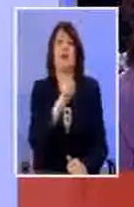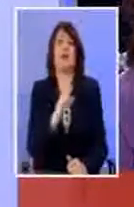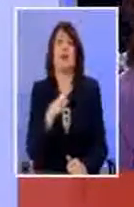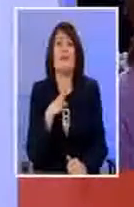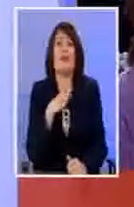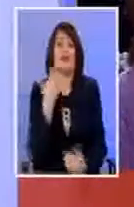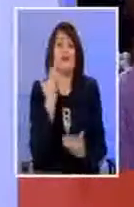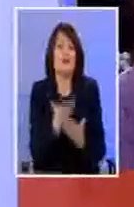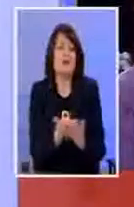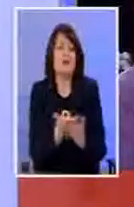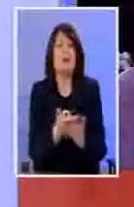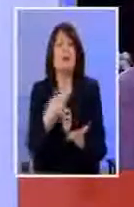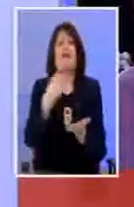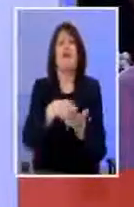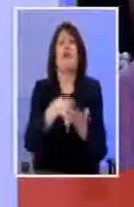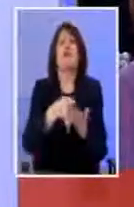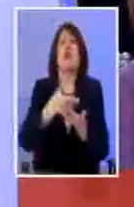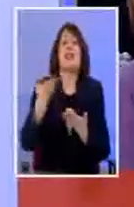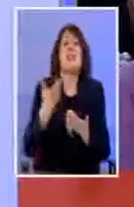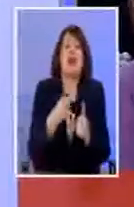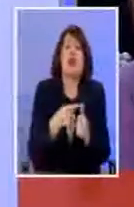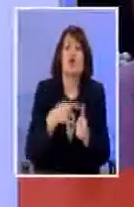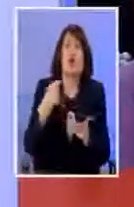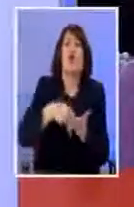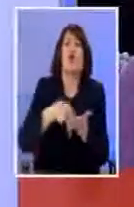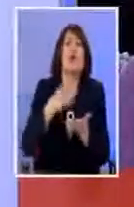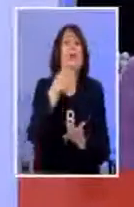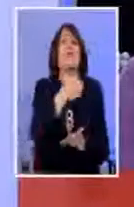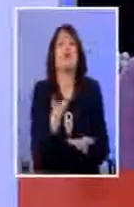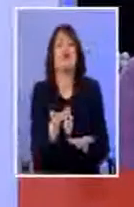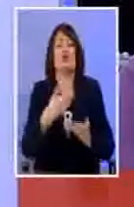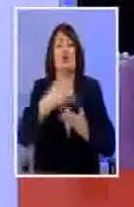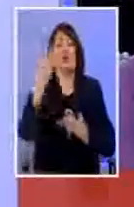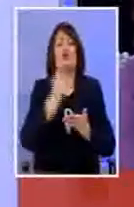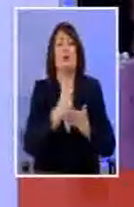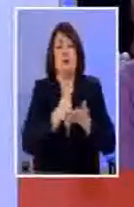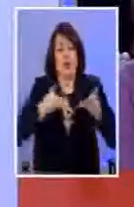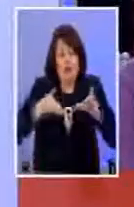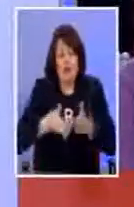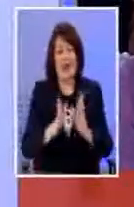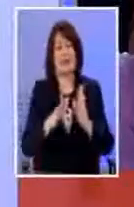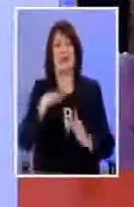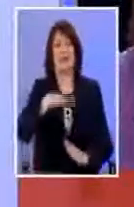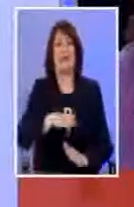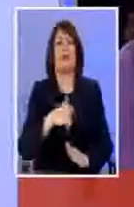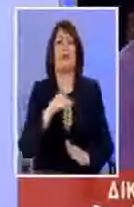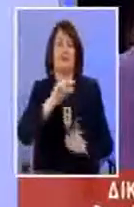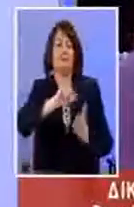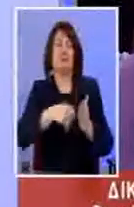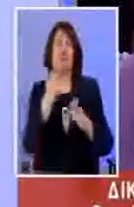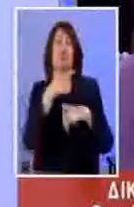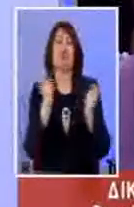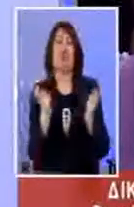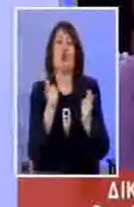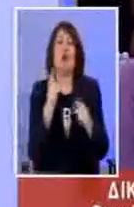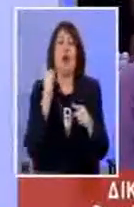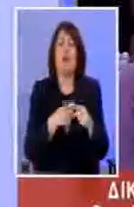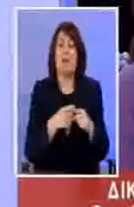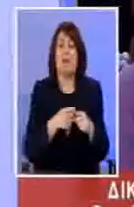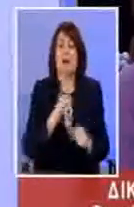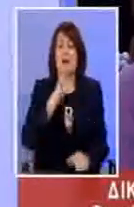να ζητήσει μια φορολογική ενημερότητα, π.χ. σε μια εφορία, ένα πιστοποιητικό γέννησης να γράψει το παιδί του στο σχολείο. Πολύ απλά